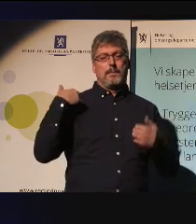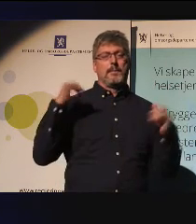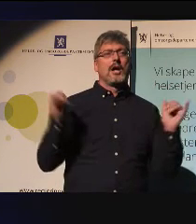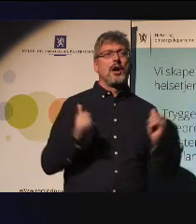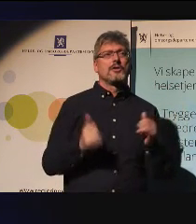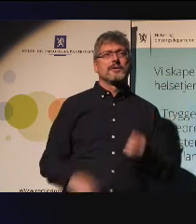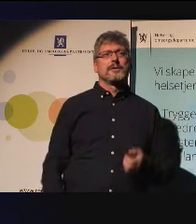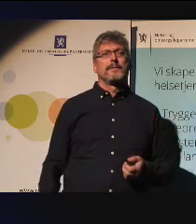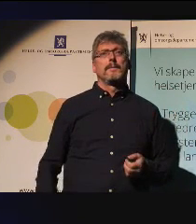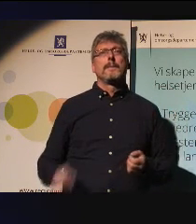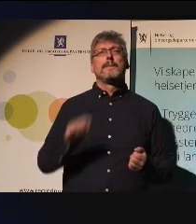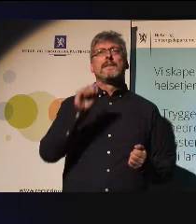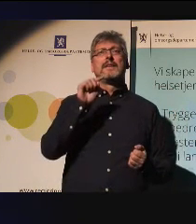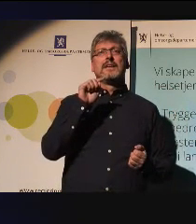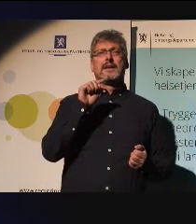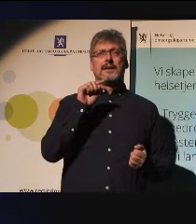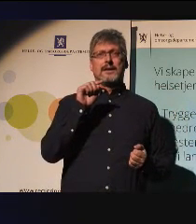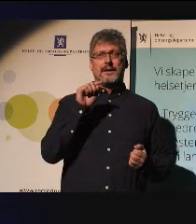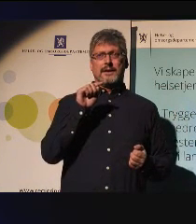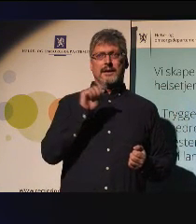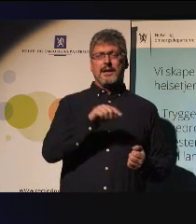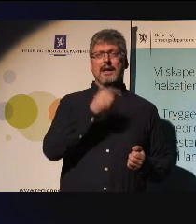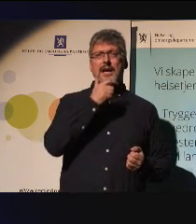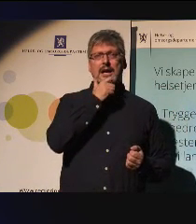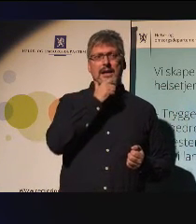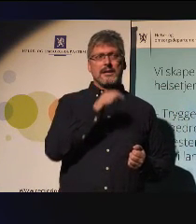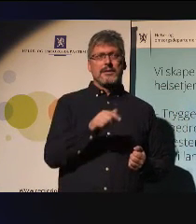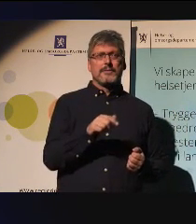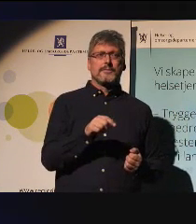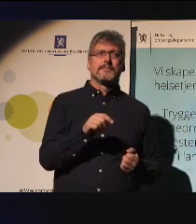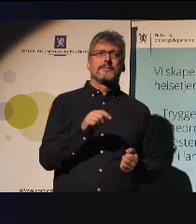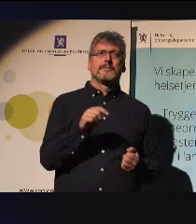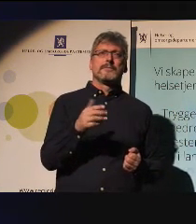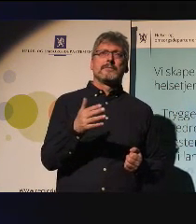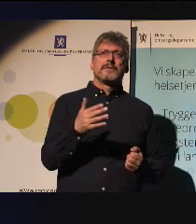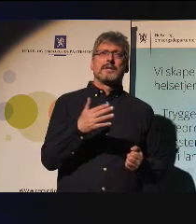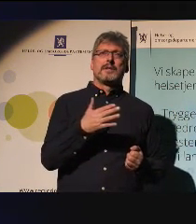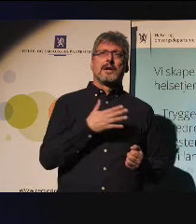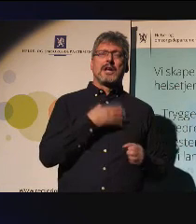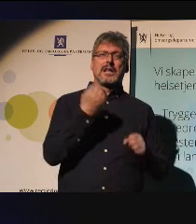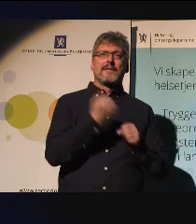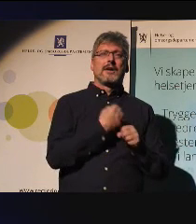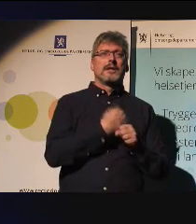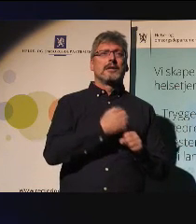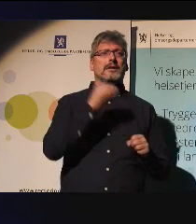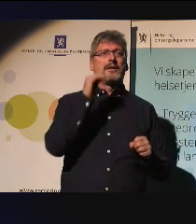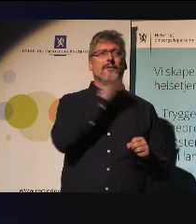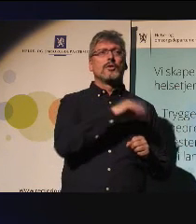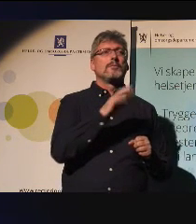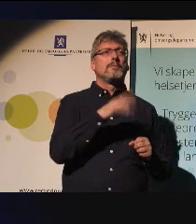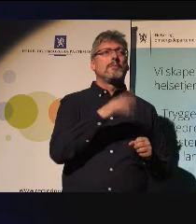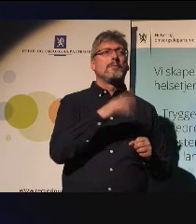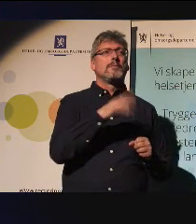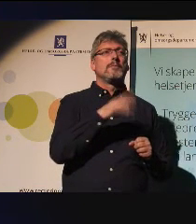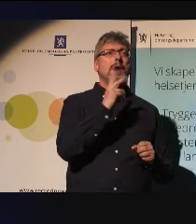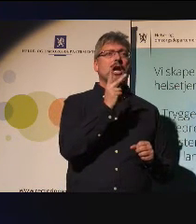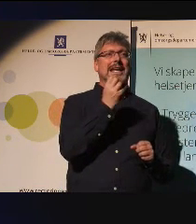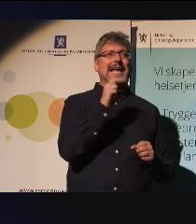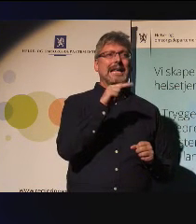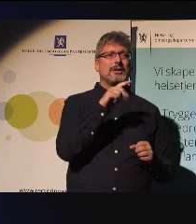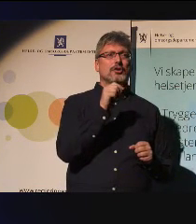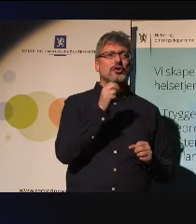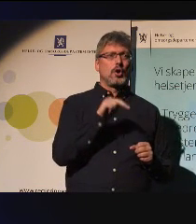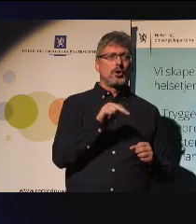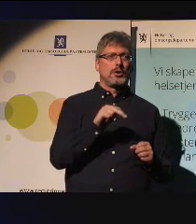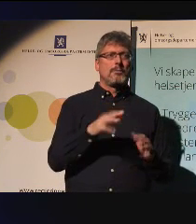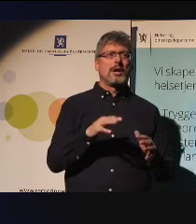I Nederland der har de et verktøy som folk med Parkinson bruker til å mestre